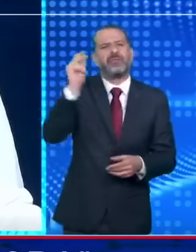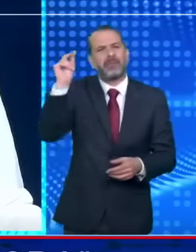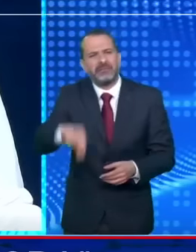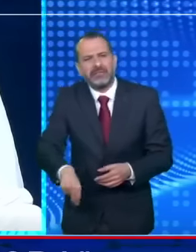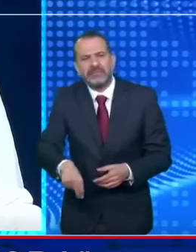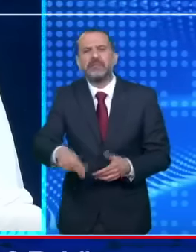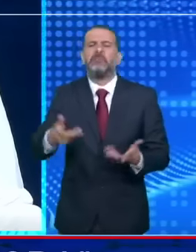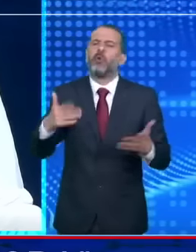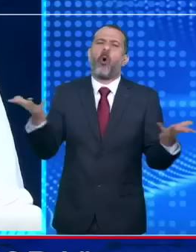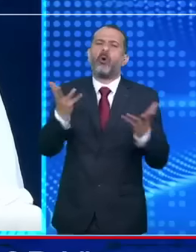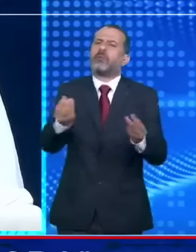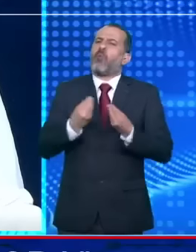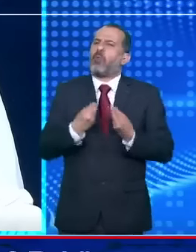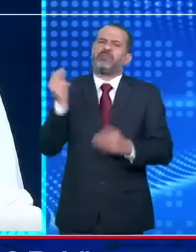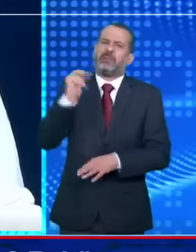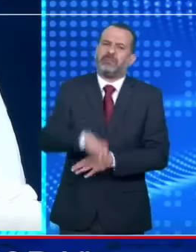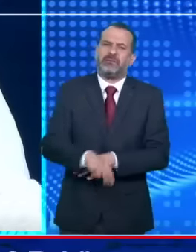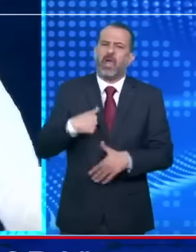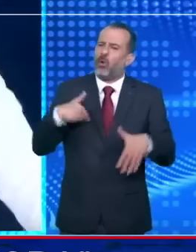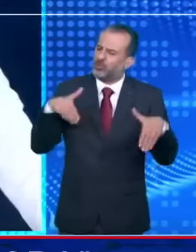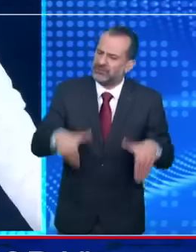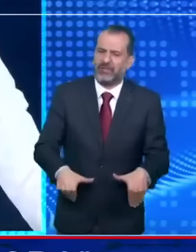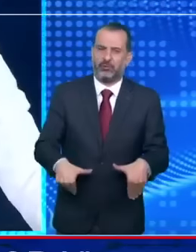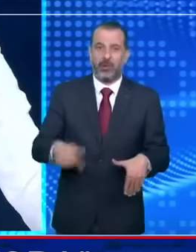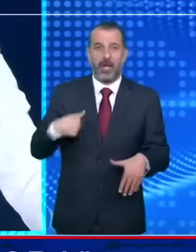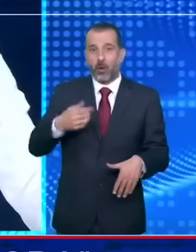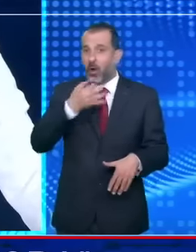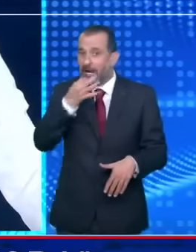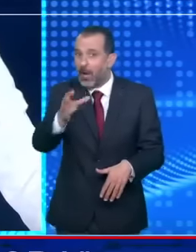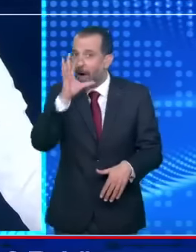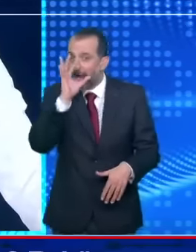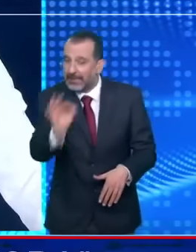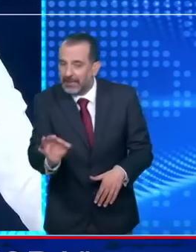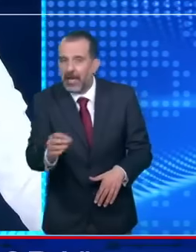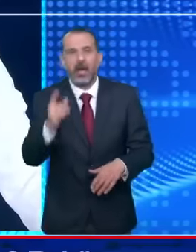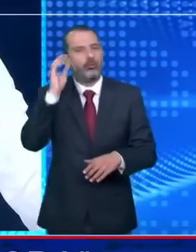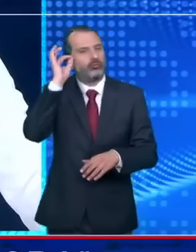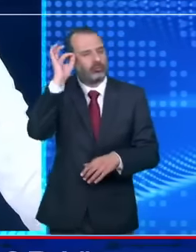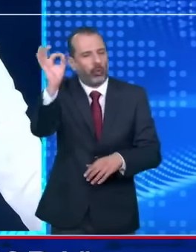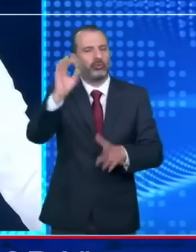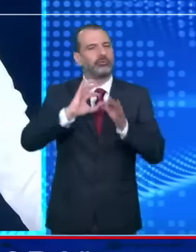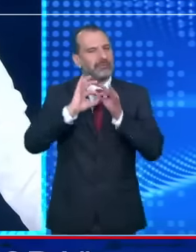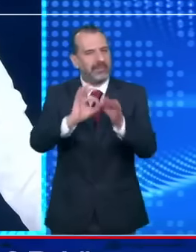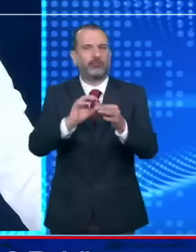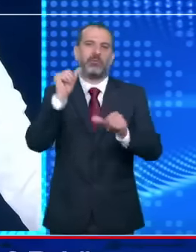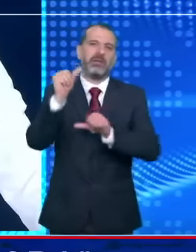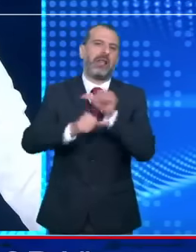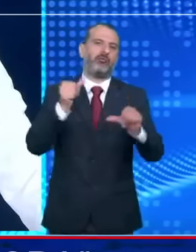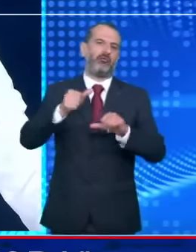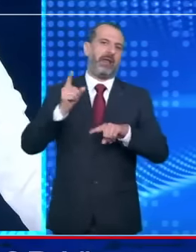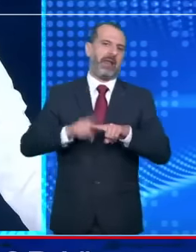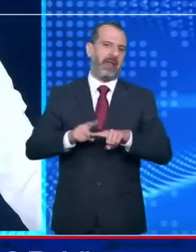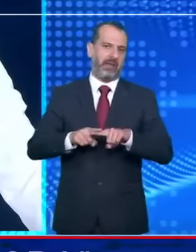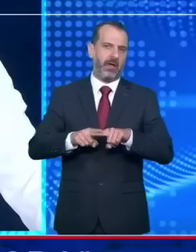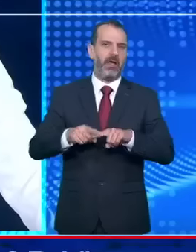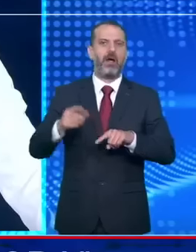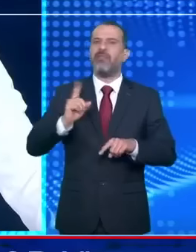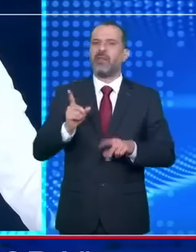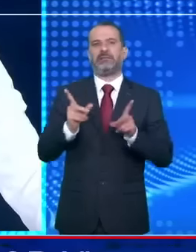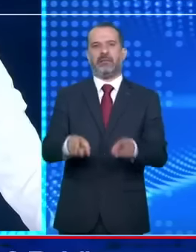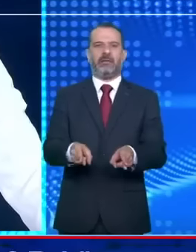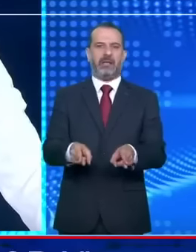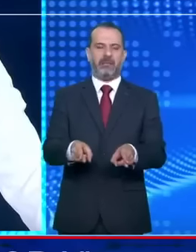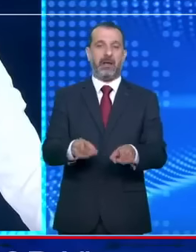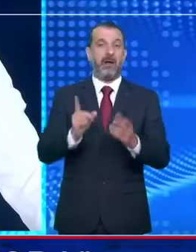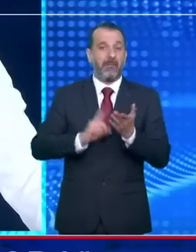Θα το σεβαστώ. Αλλά σας λέω ειλικρινά ότι εμείς θα συνεχίσουμε για να αλλάξουμε την χώρα. Δεν θα σταματήσουμε. Πρέπει επιτέλους